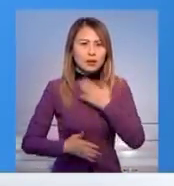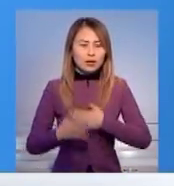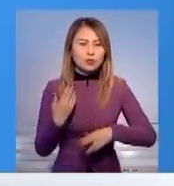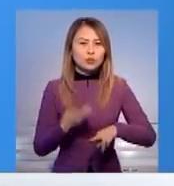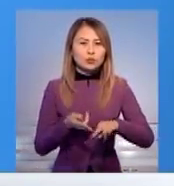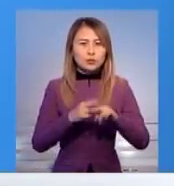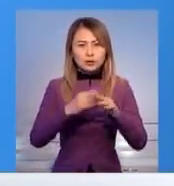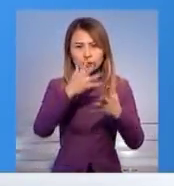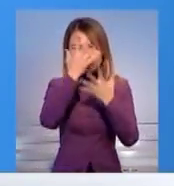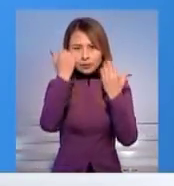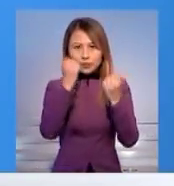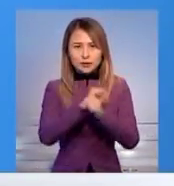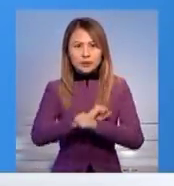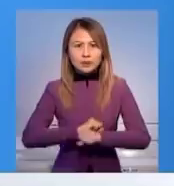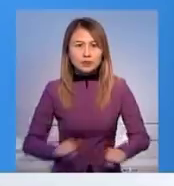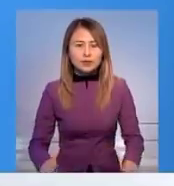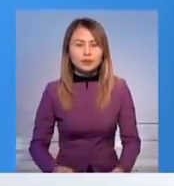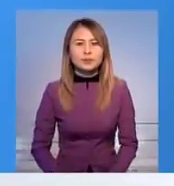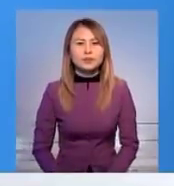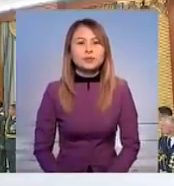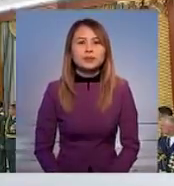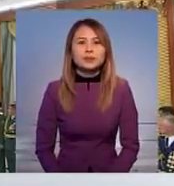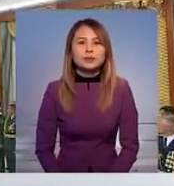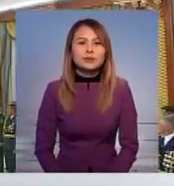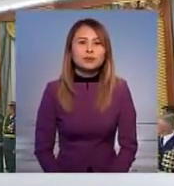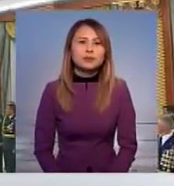Соны ешқашан ұмытпасыңдар деп ойлаймын.